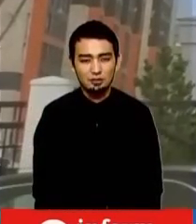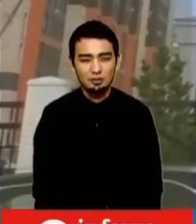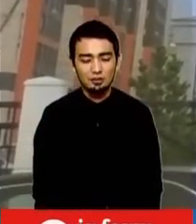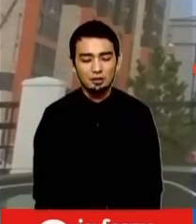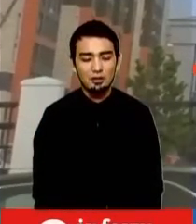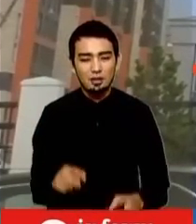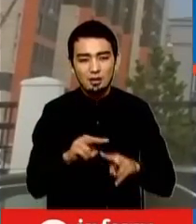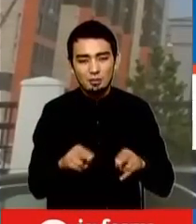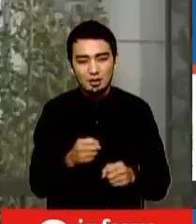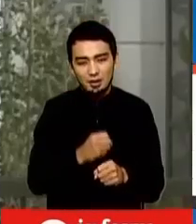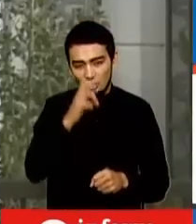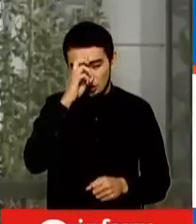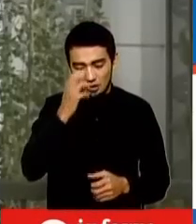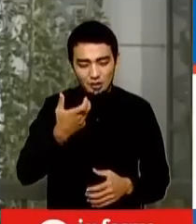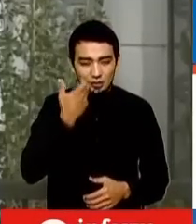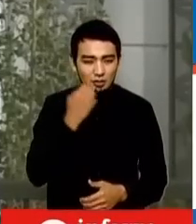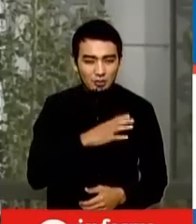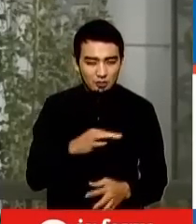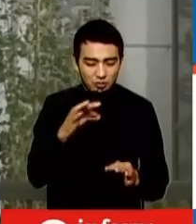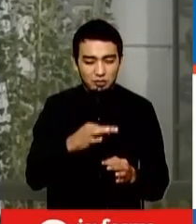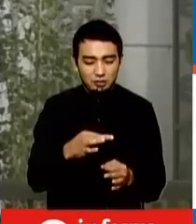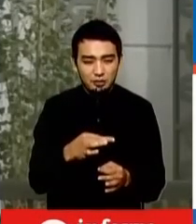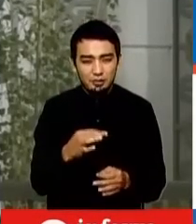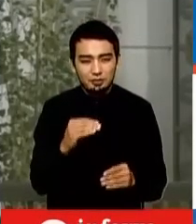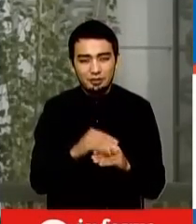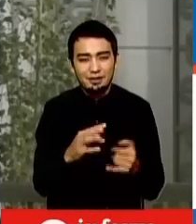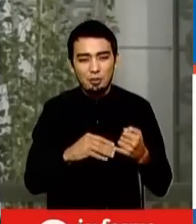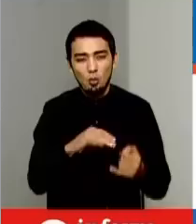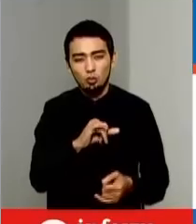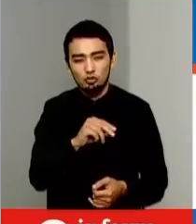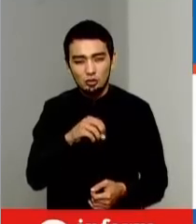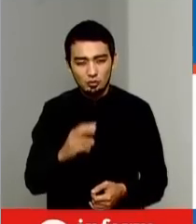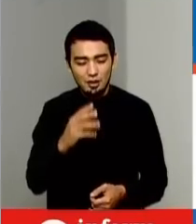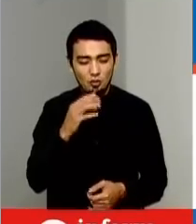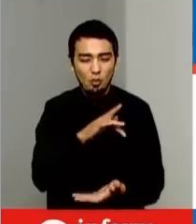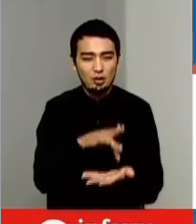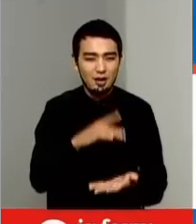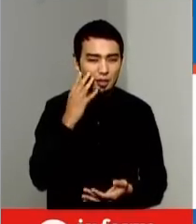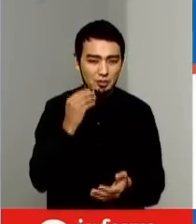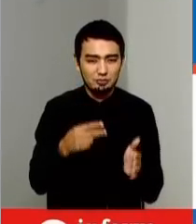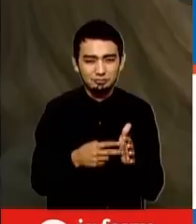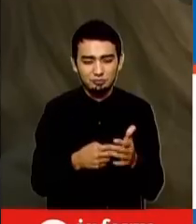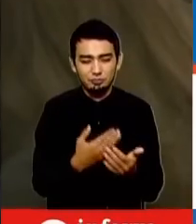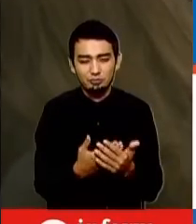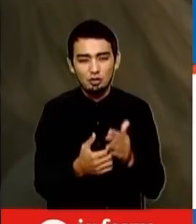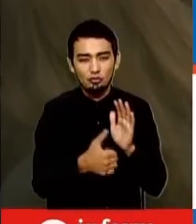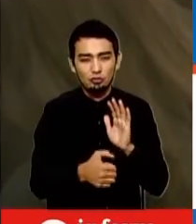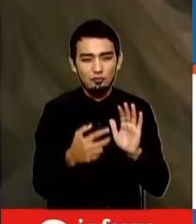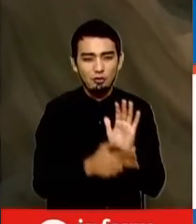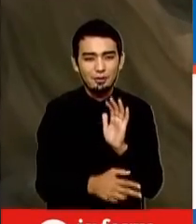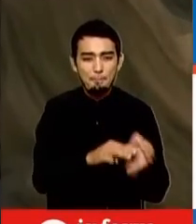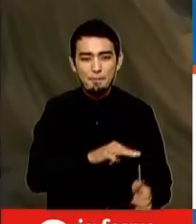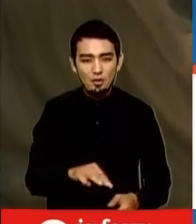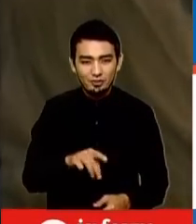Таким образом, в доход государства будут переданы коммерческое помещение с земельным участком в городе Алматы на сумму больше 680 миллионов тенге, а